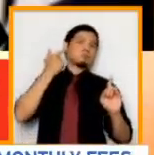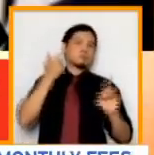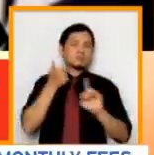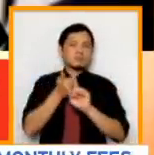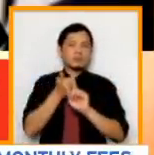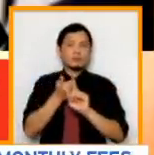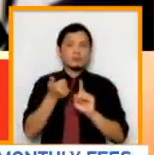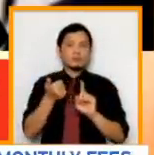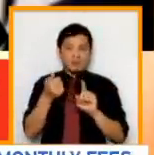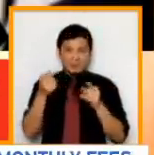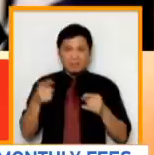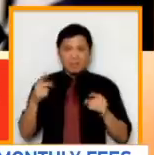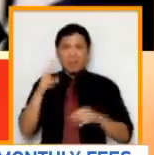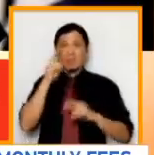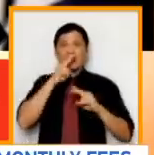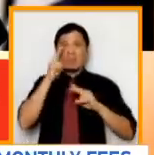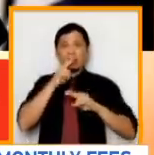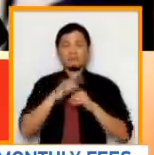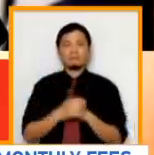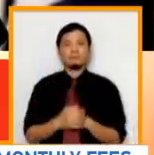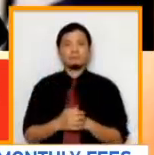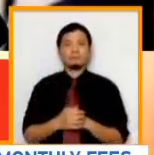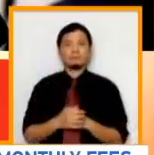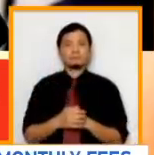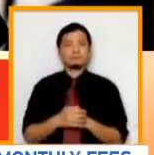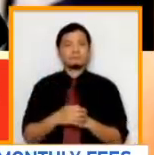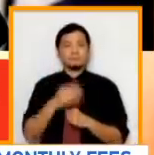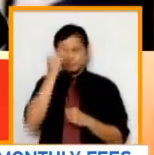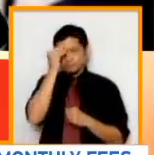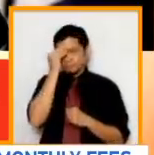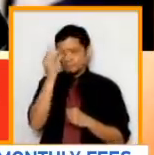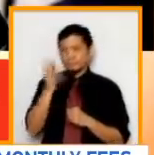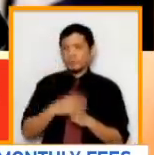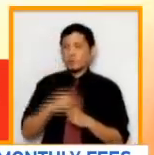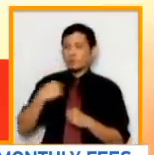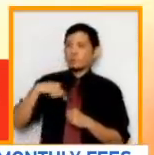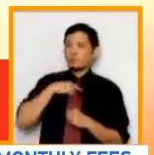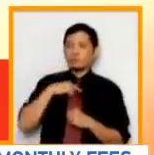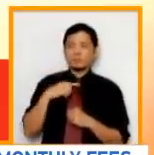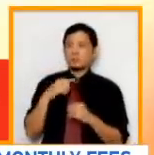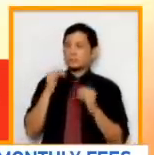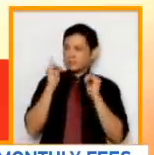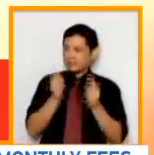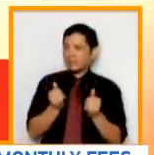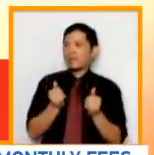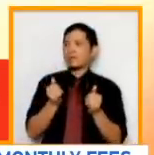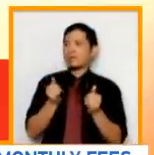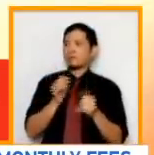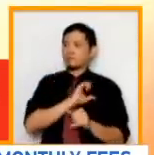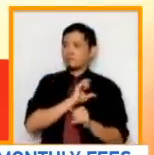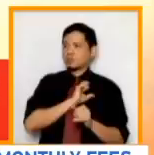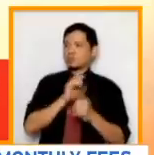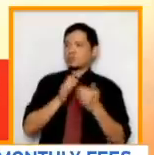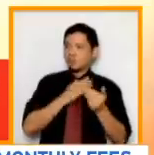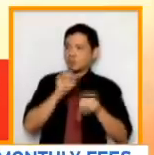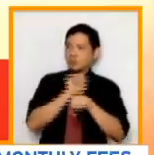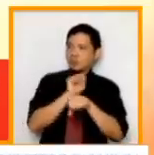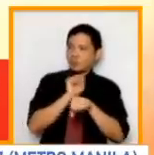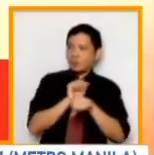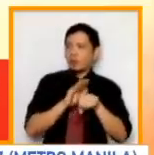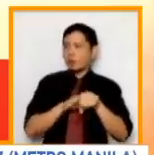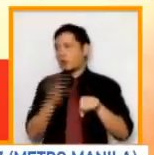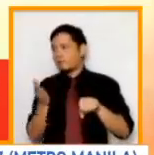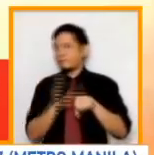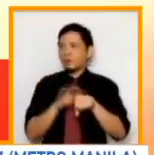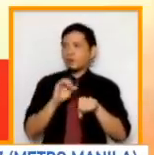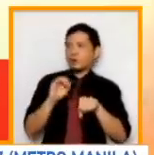kahit off-duty. Lalo ko ikaw pumunta sa bahay, pumunta sa opisina. So may pagkakataon na talagang tawag ng trabaho,